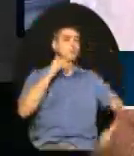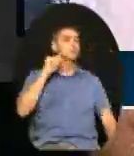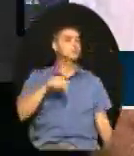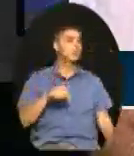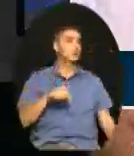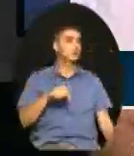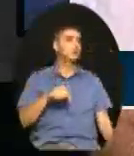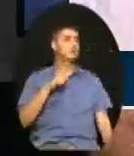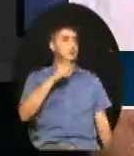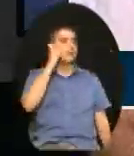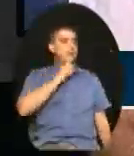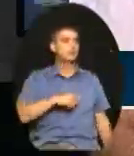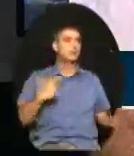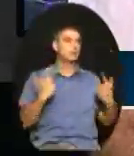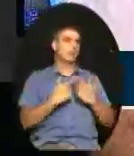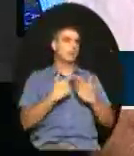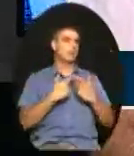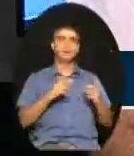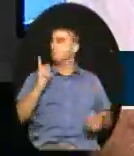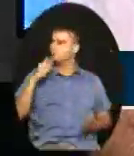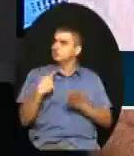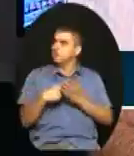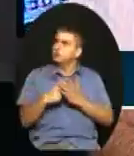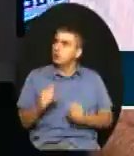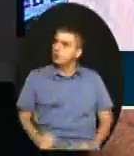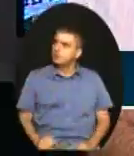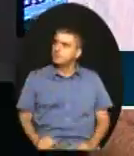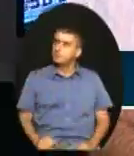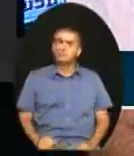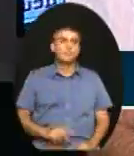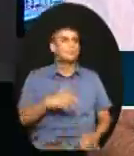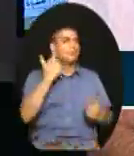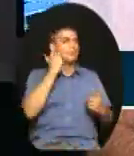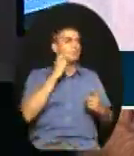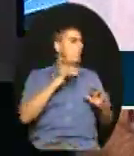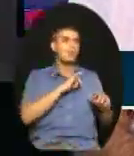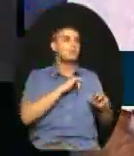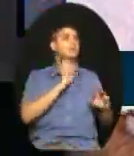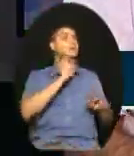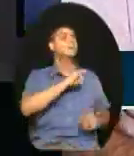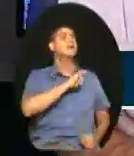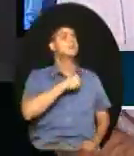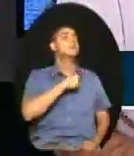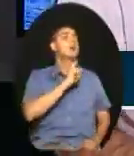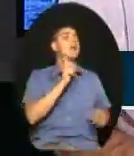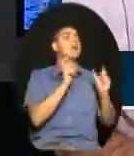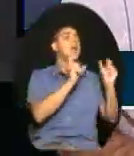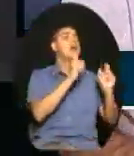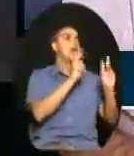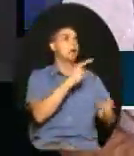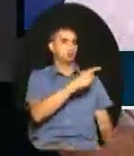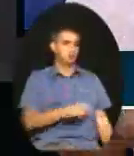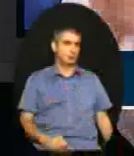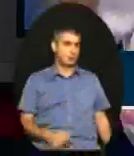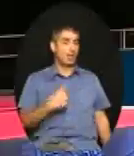אזרחים ישראלים הוא פשע מלחמה. מי צריך לשלם עליו? פשע המלחמה הזה לא מעניין אותי מי צריך לשלם, מעניין אותי איך עוצרים אותו, זה